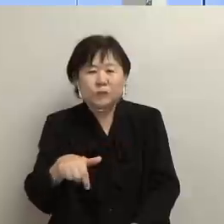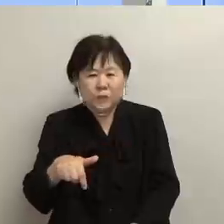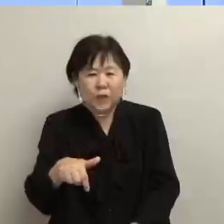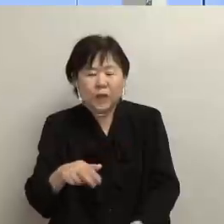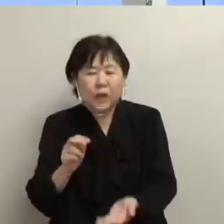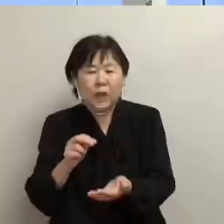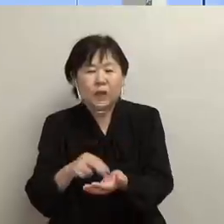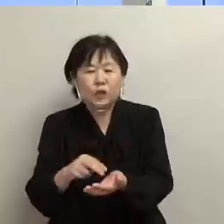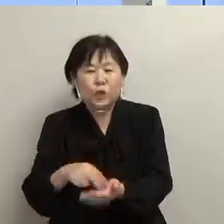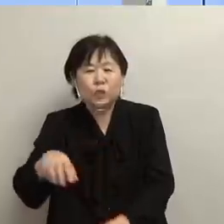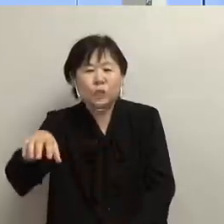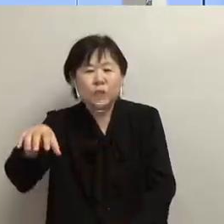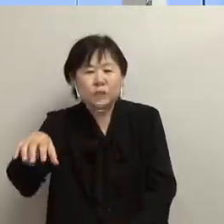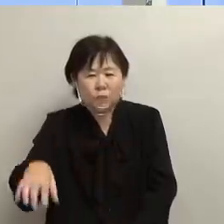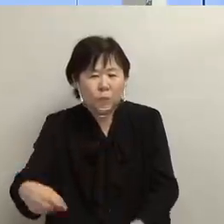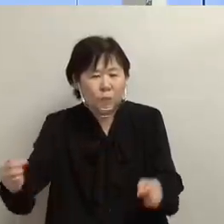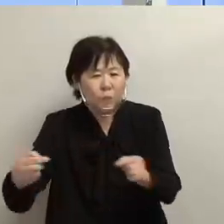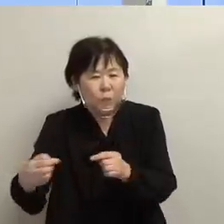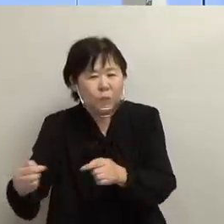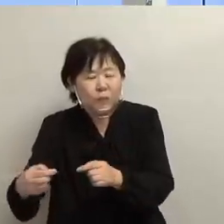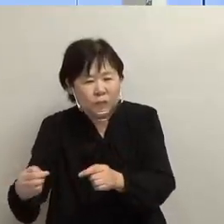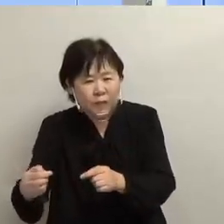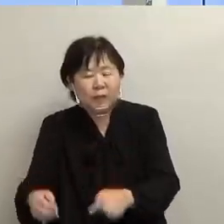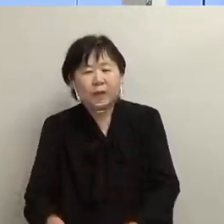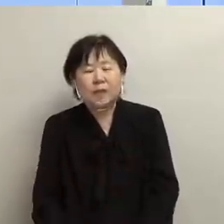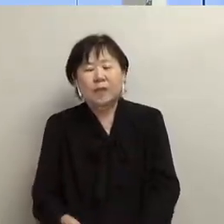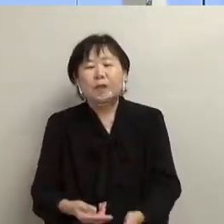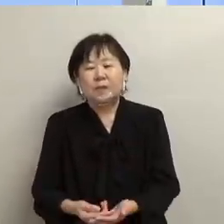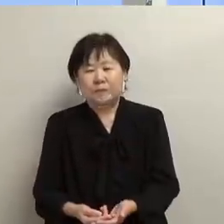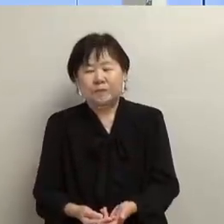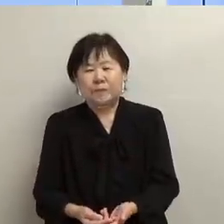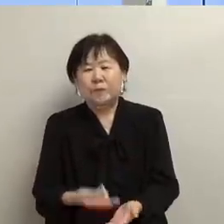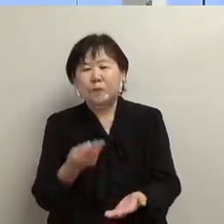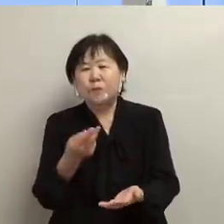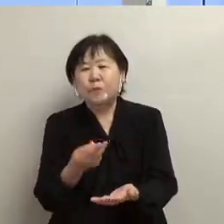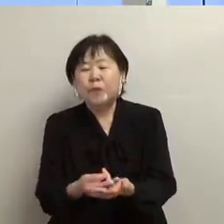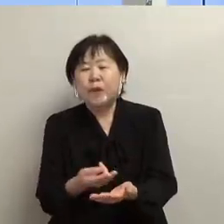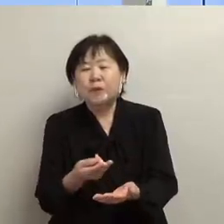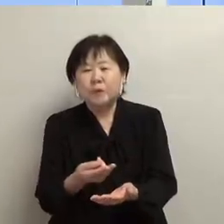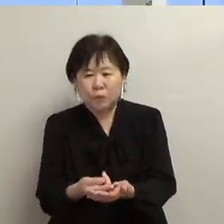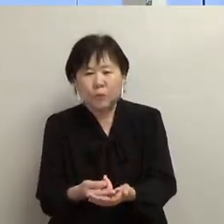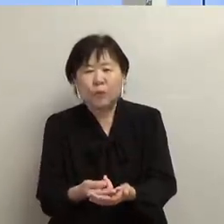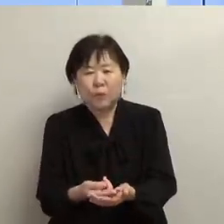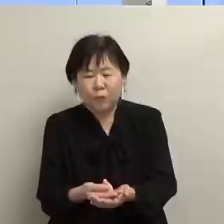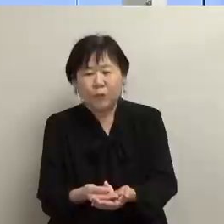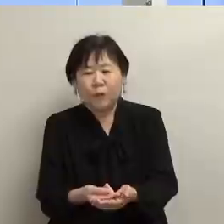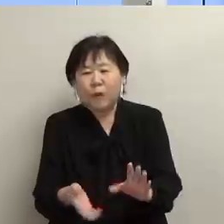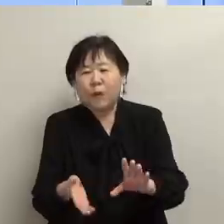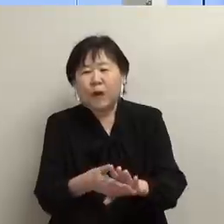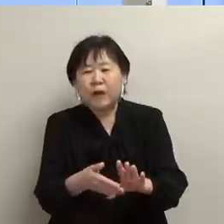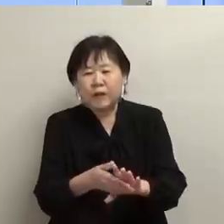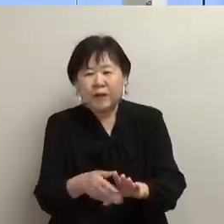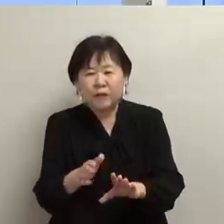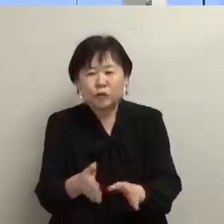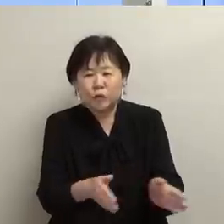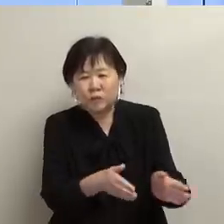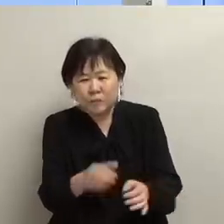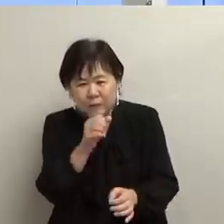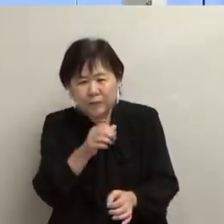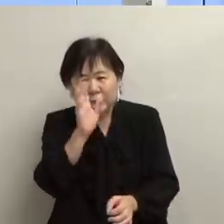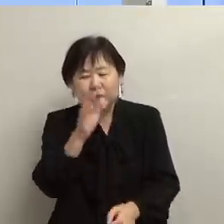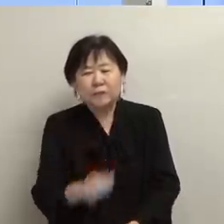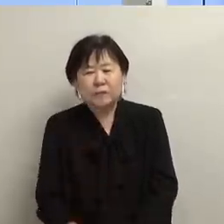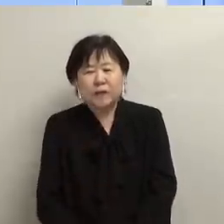をして了承開ければいってもんじゃないんで秒少々あの確保するためにはそこに必要な医療